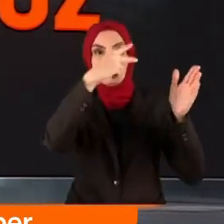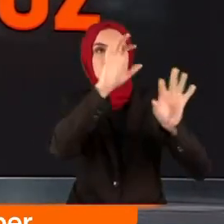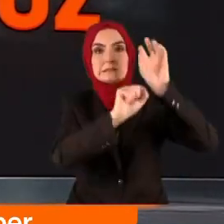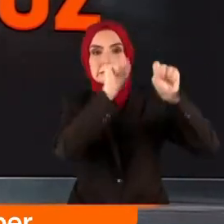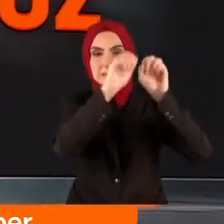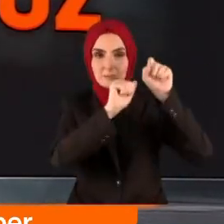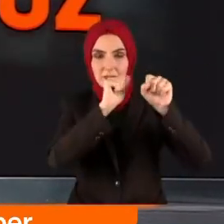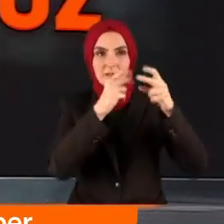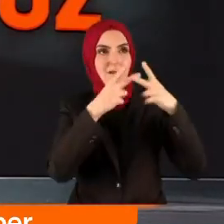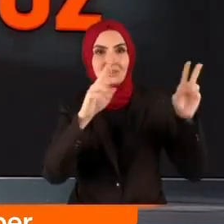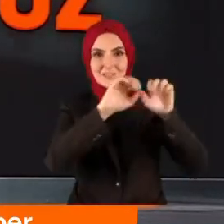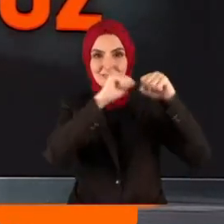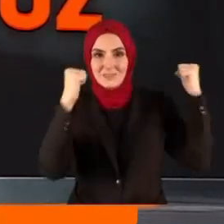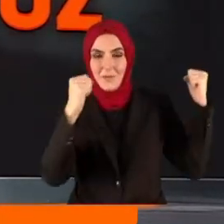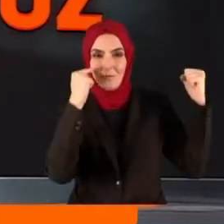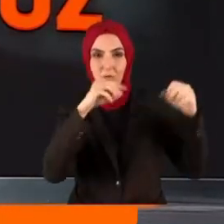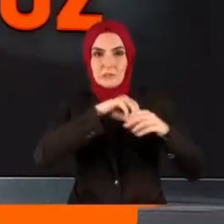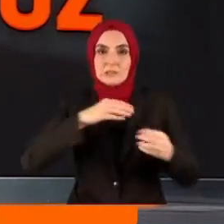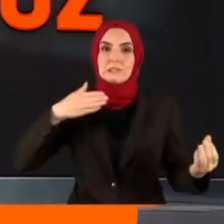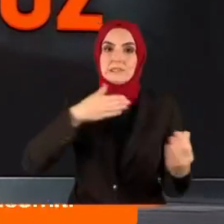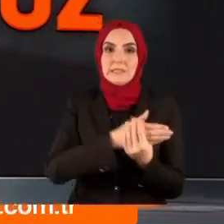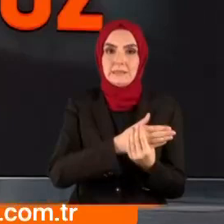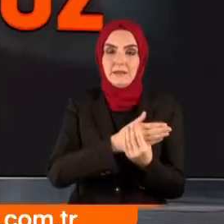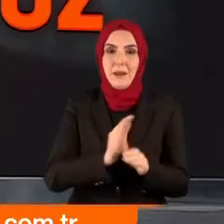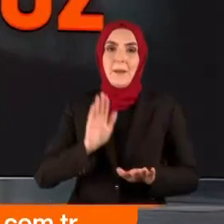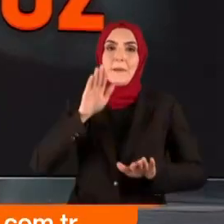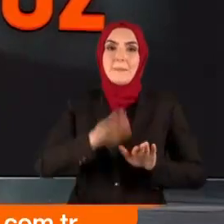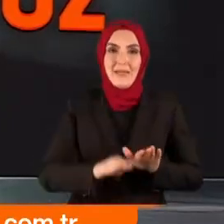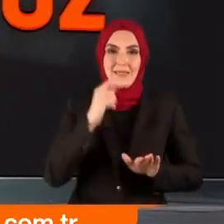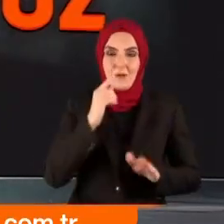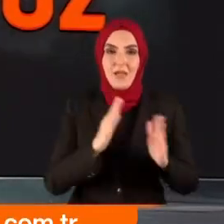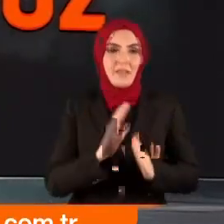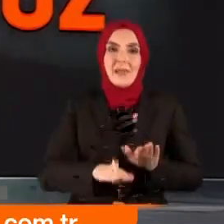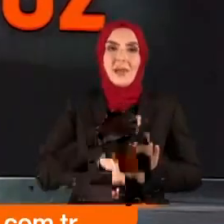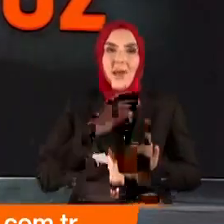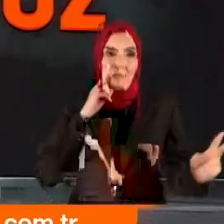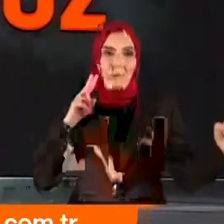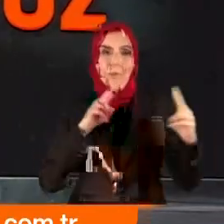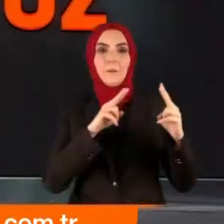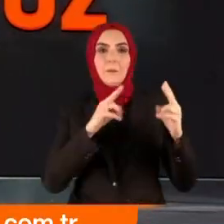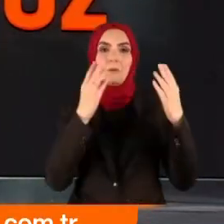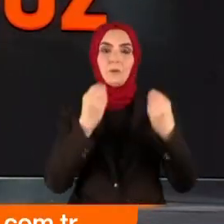girdi. Adımını eve atar atmaz da ev sahibiyle göz göze geldi. İşte o an ve